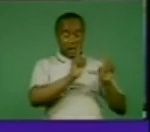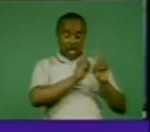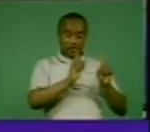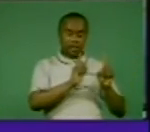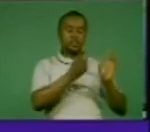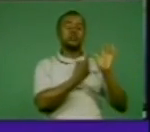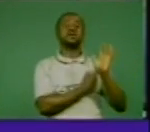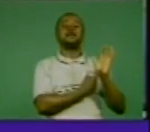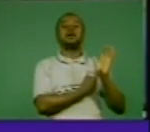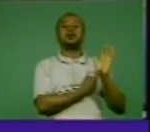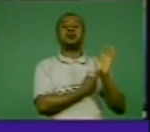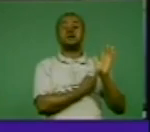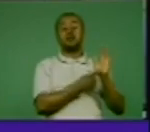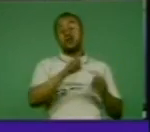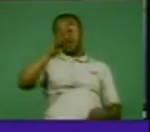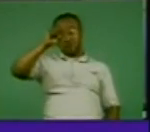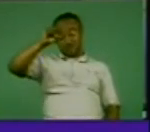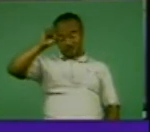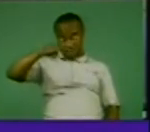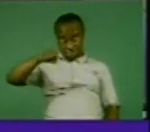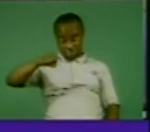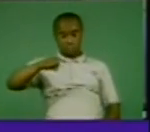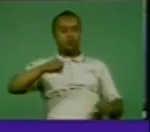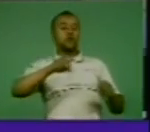Jumla ya kura za ndio ni kura 147 kwa kila idara.